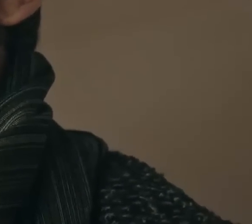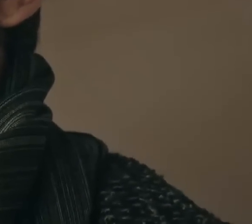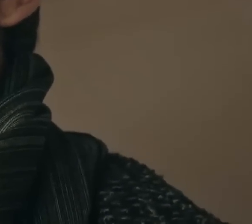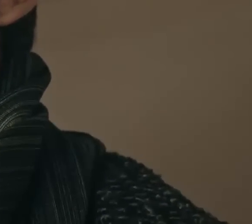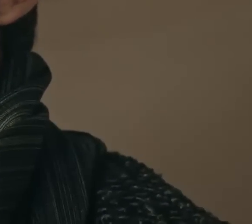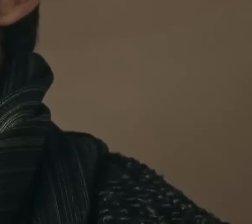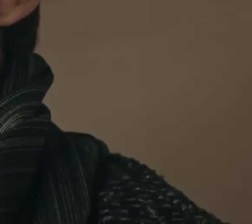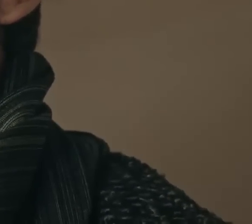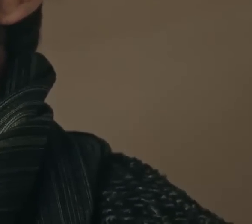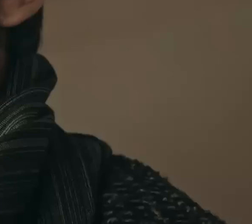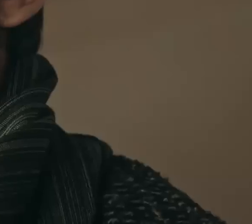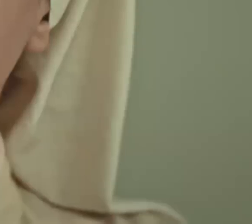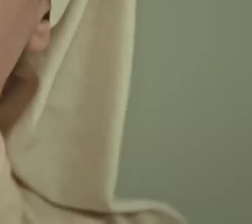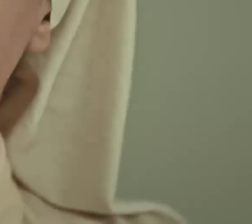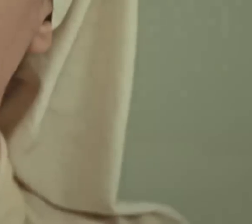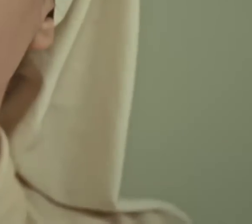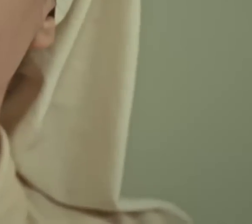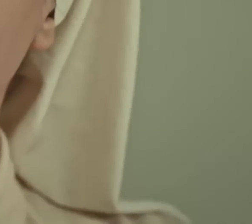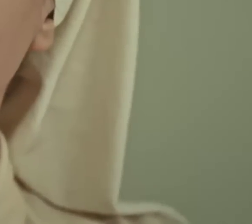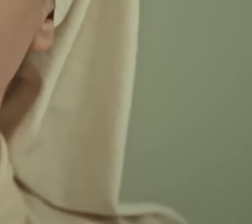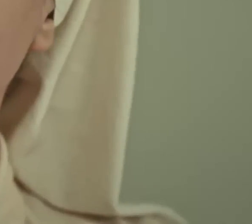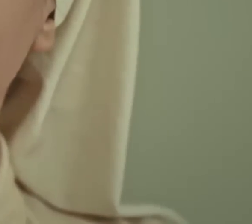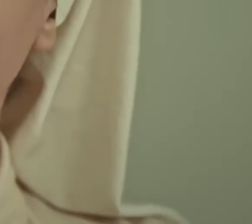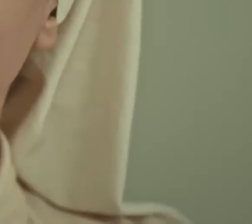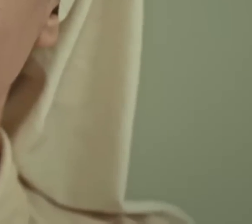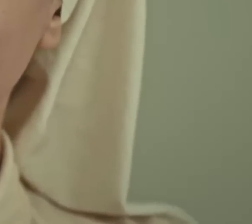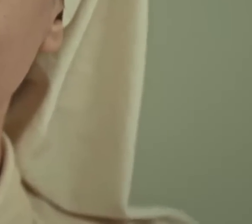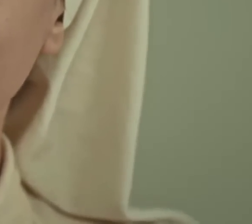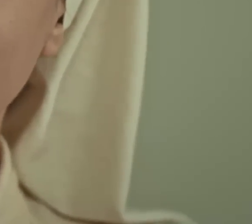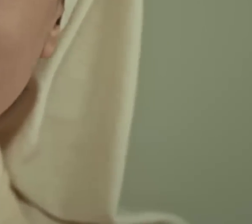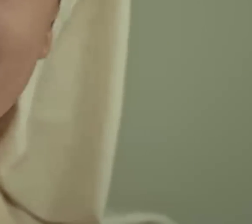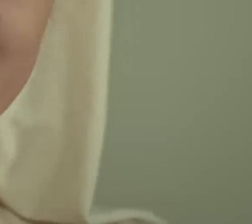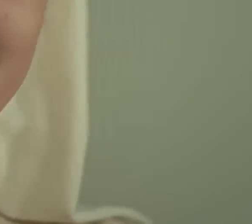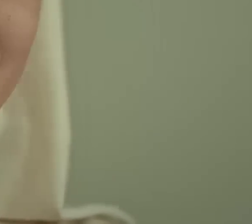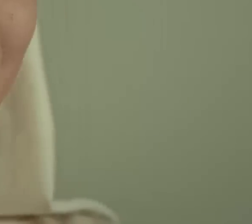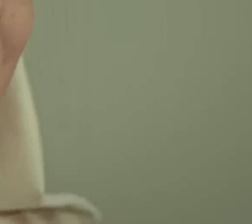Leyla durumdan memnun, küçümser tavrıyla kendi kendine gülerek yüzünü Zozan'a döndü.